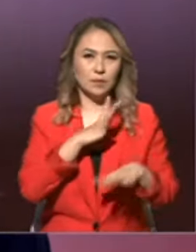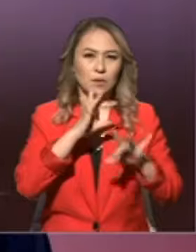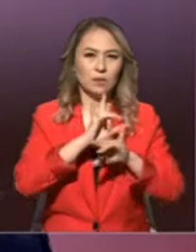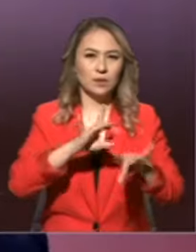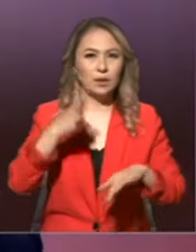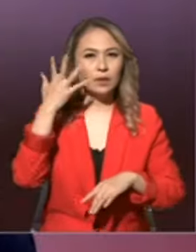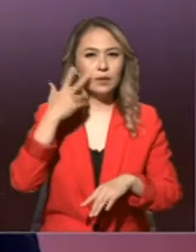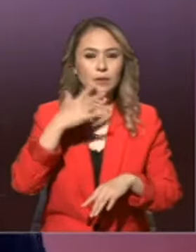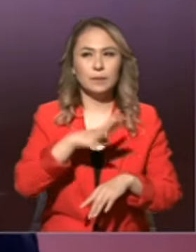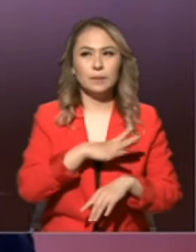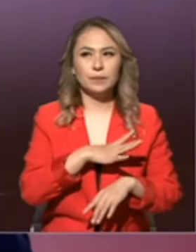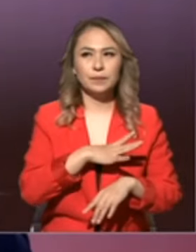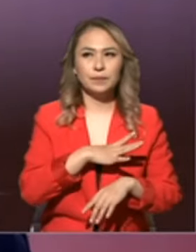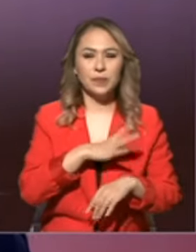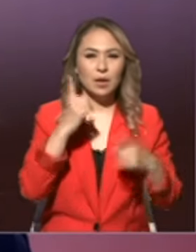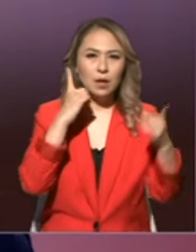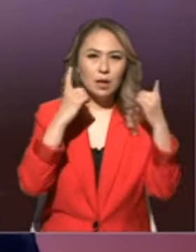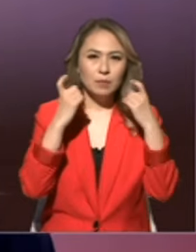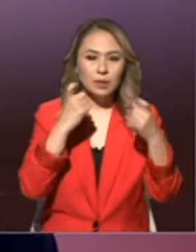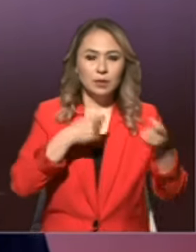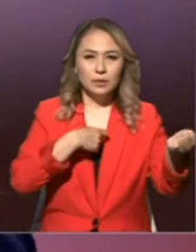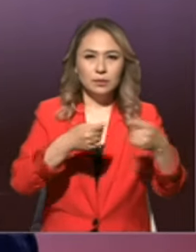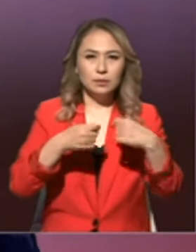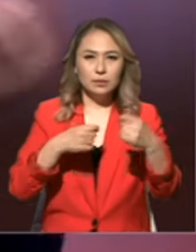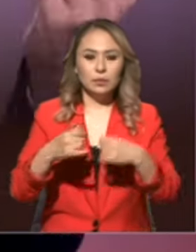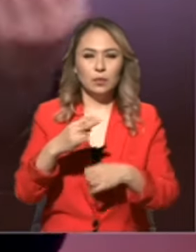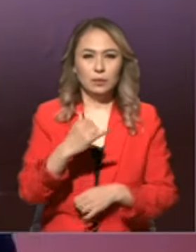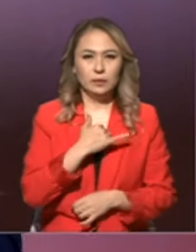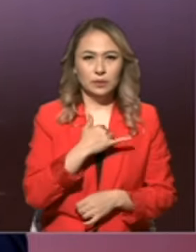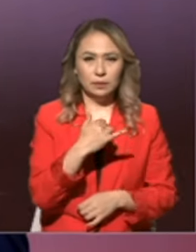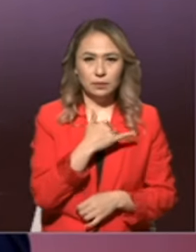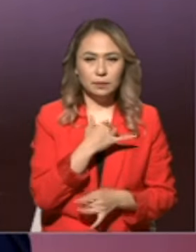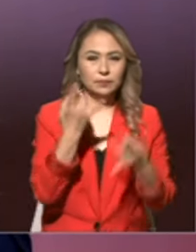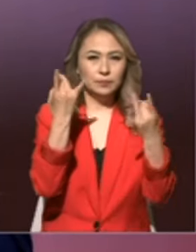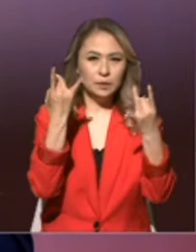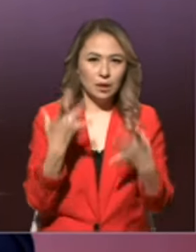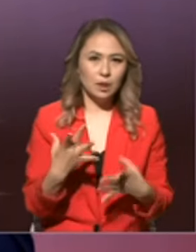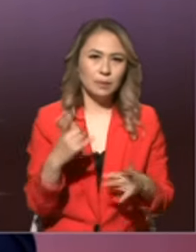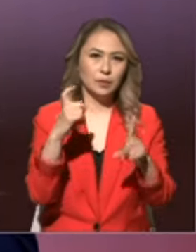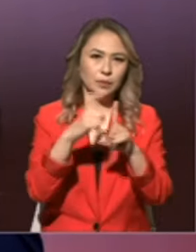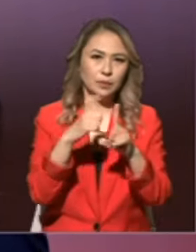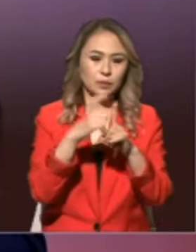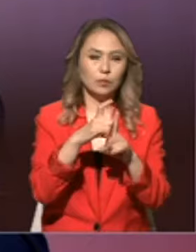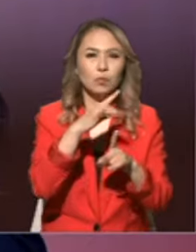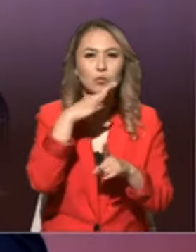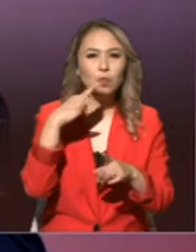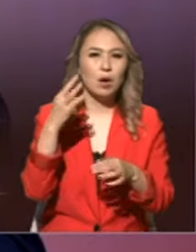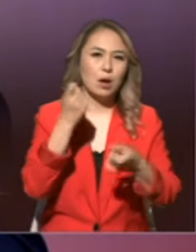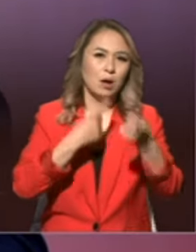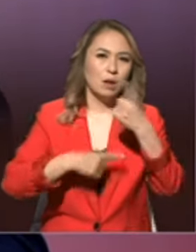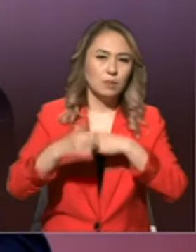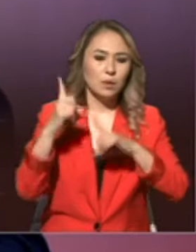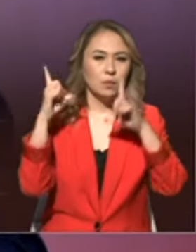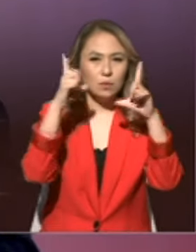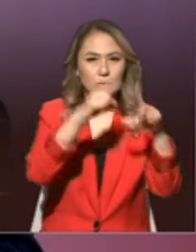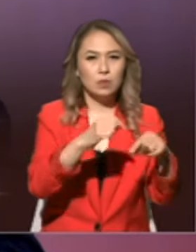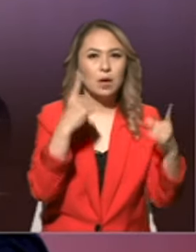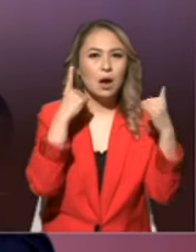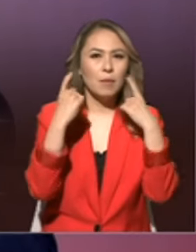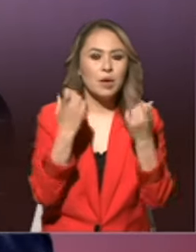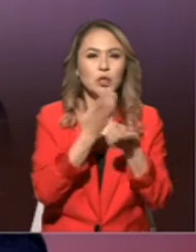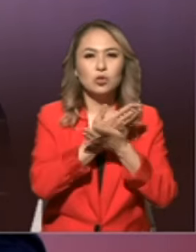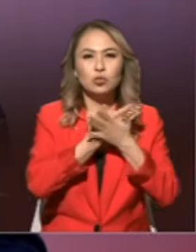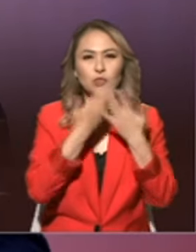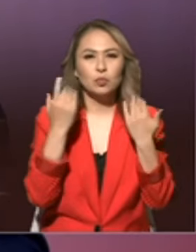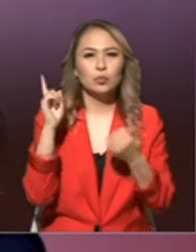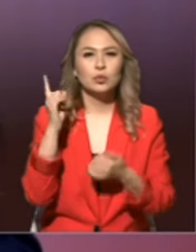кезде ақпарат алмасып отырмыз, бірақ бізде мысалы жай ғана қарапайым қанша адам қайтадан кетіп қалған туралы ақпарат жоқ.